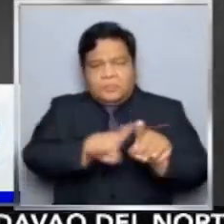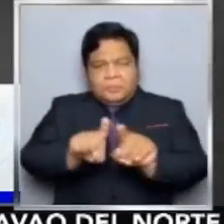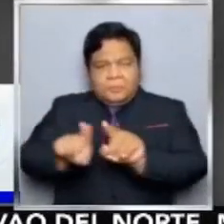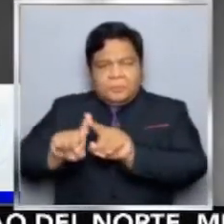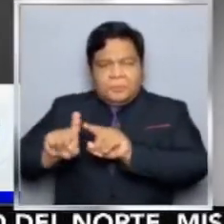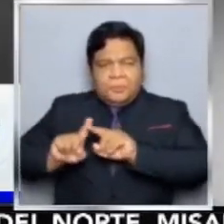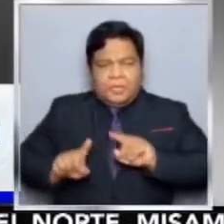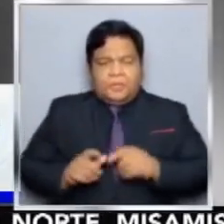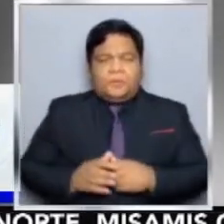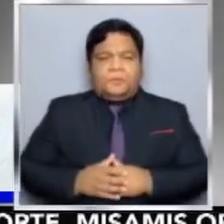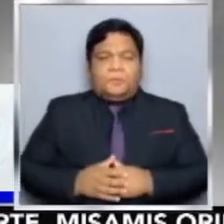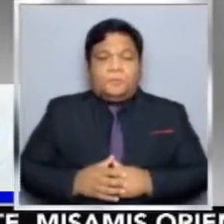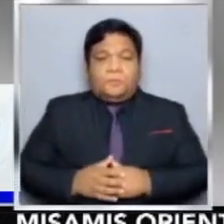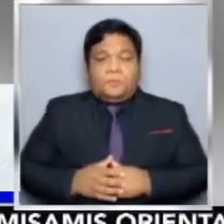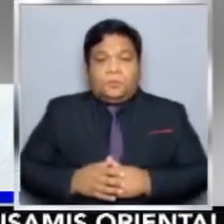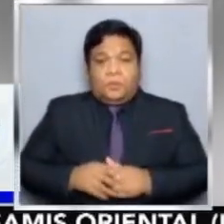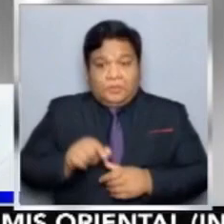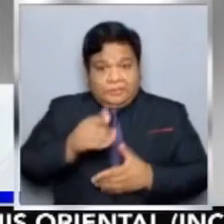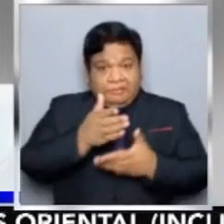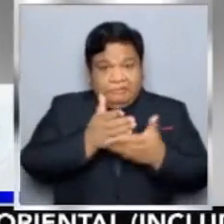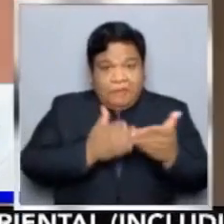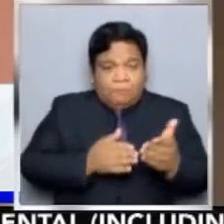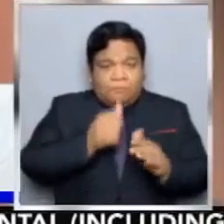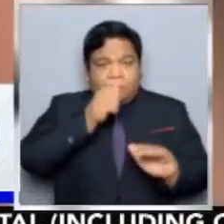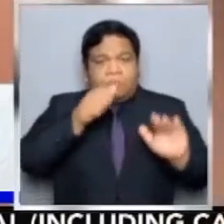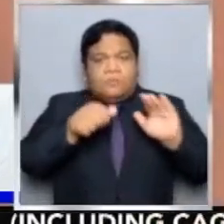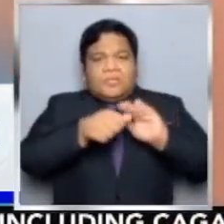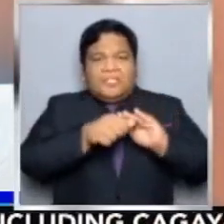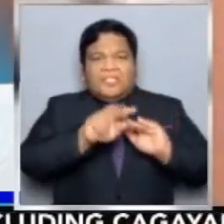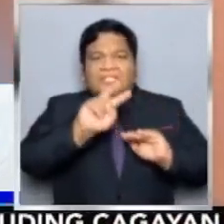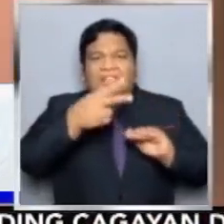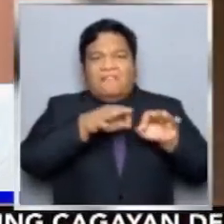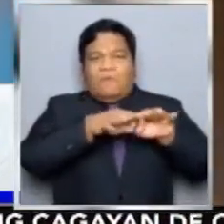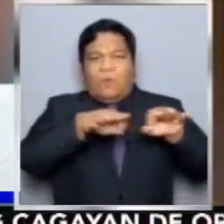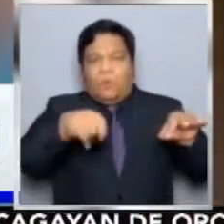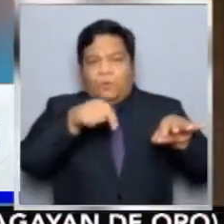Nang ilan nakatago sa second floor ng bahay.